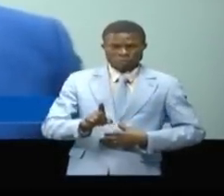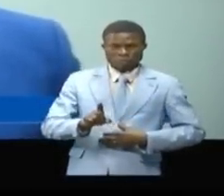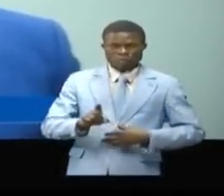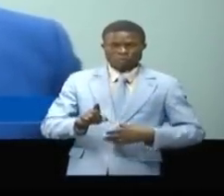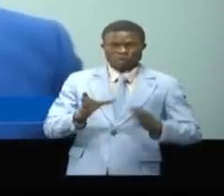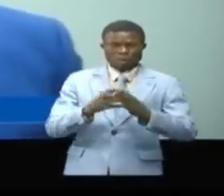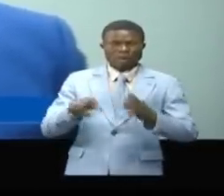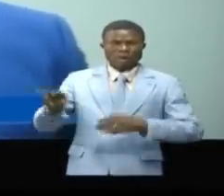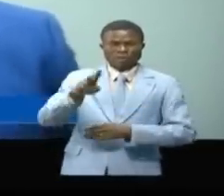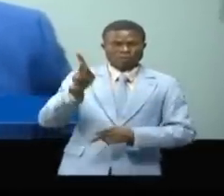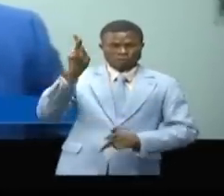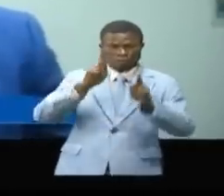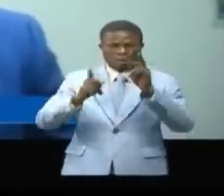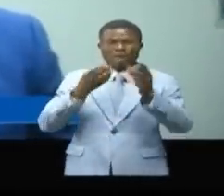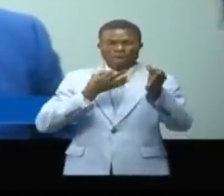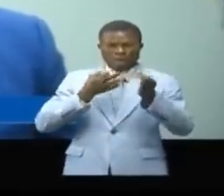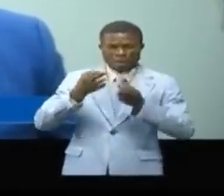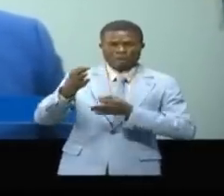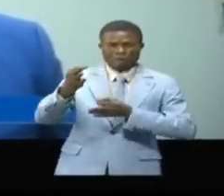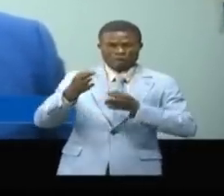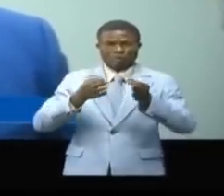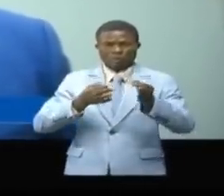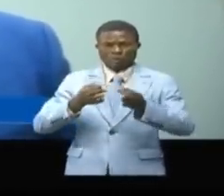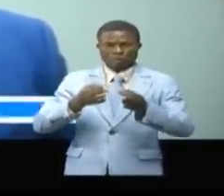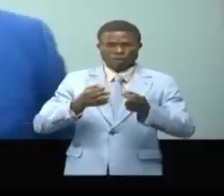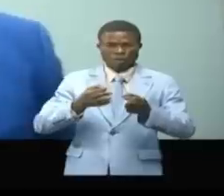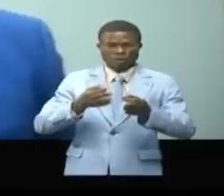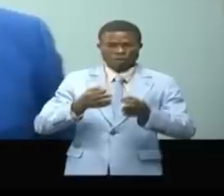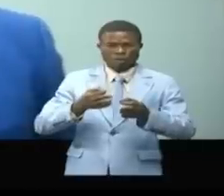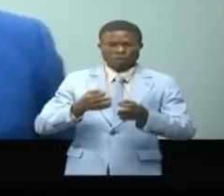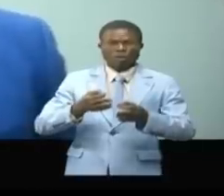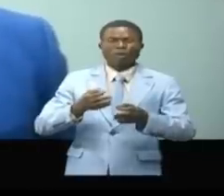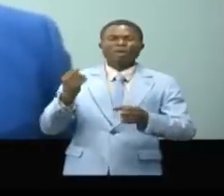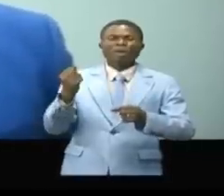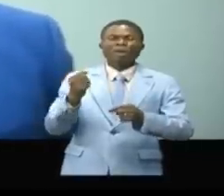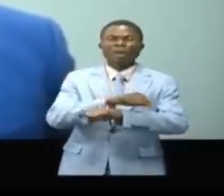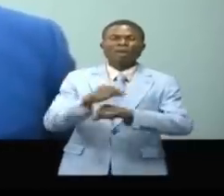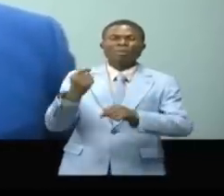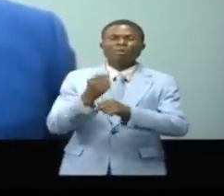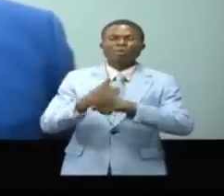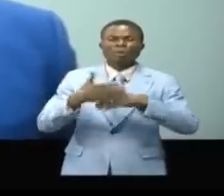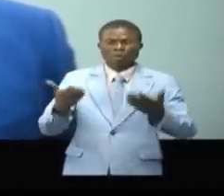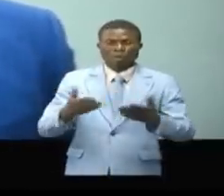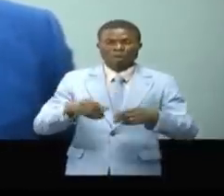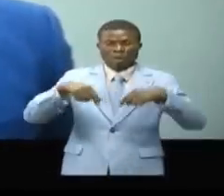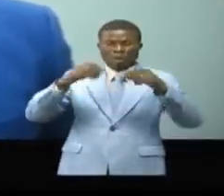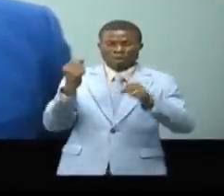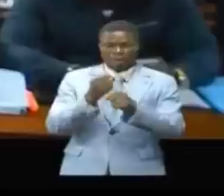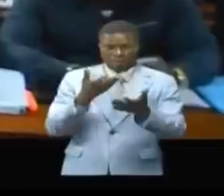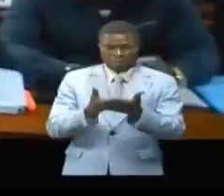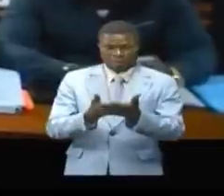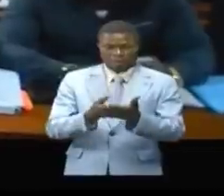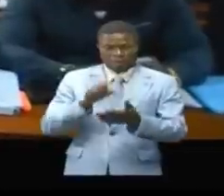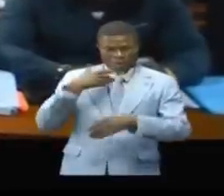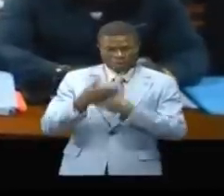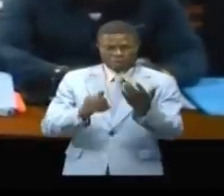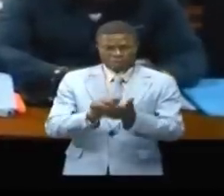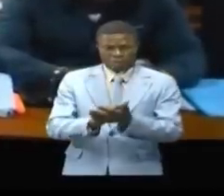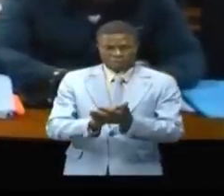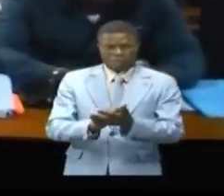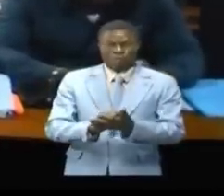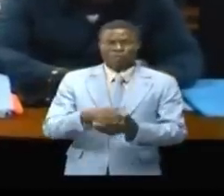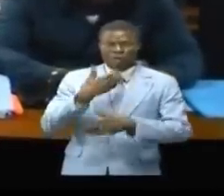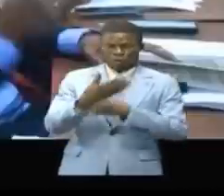représentants du peuple pour expliquer comment notre secteur évolue. C'est l'exercice auquel nous sommes livrés. Nous avons vraiment